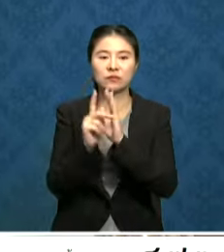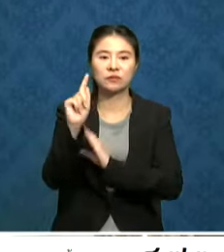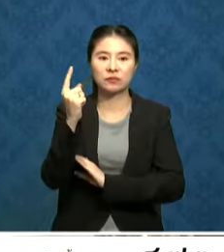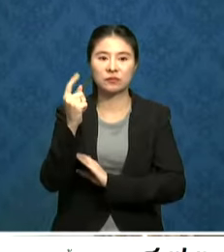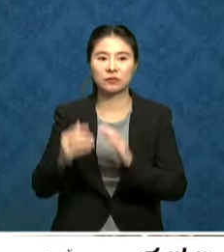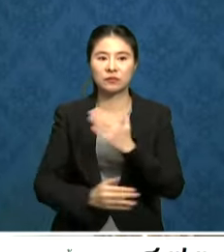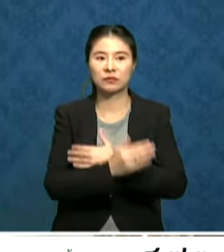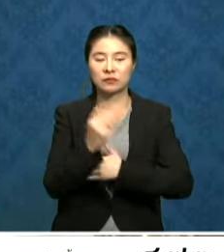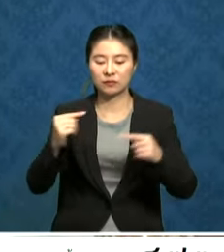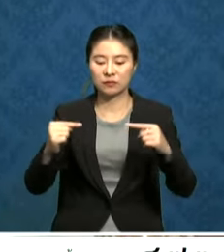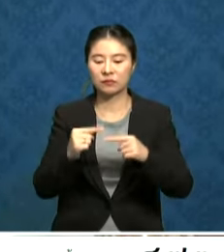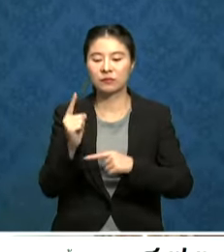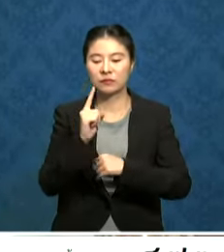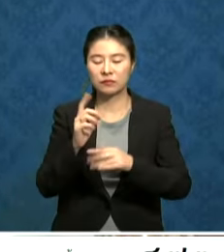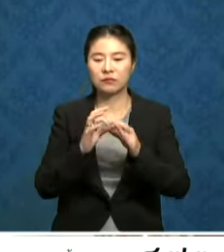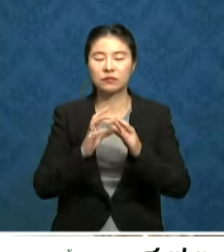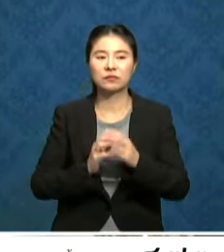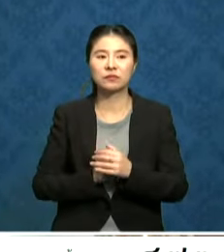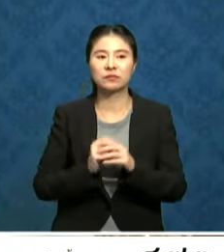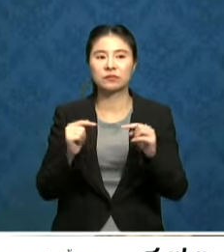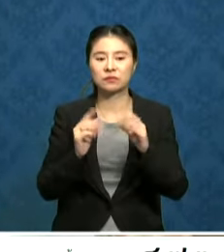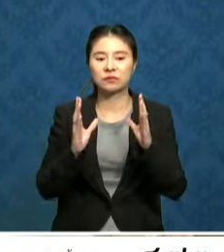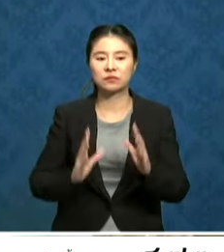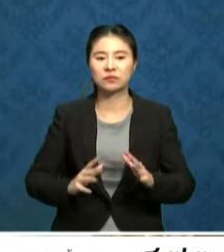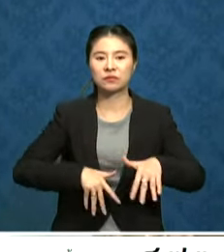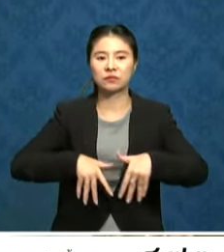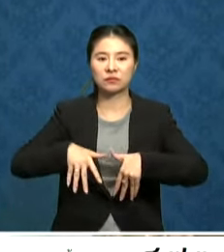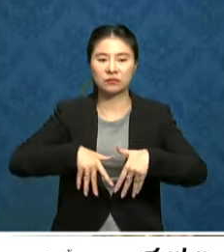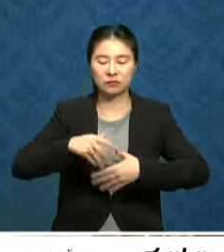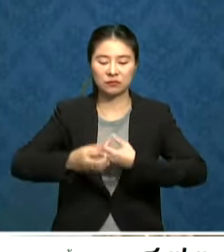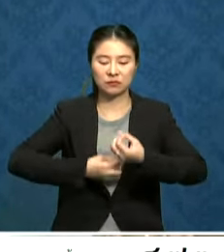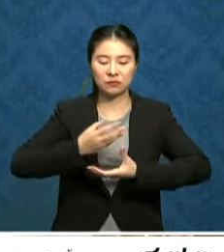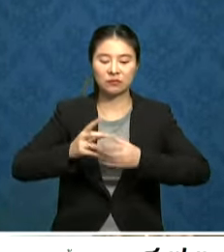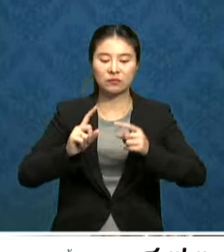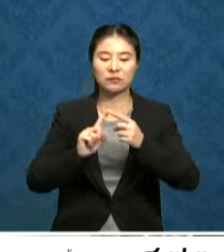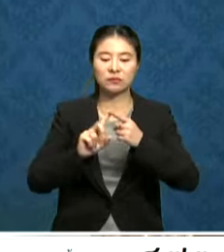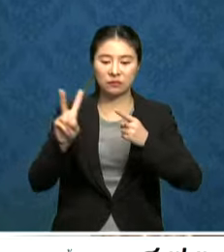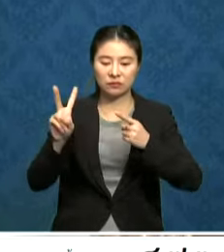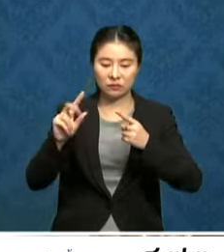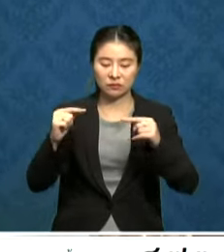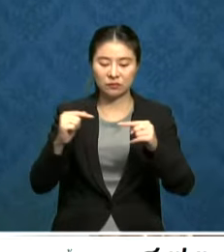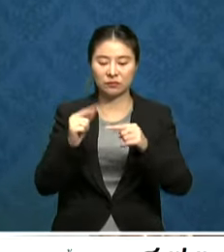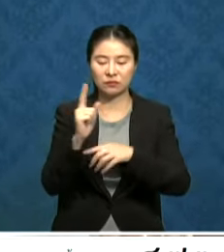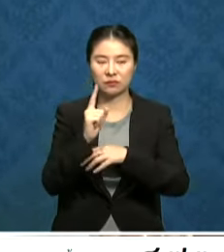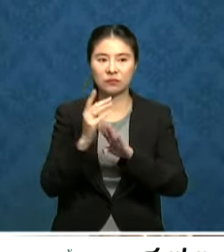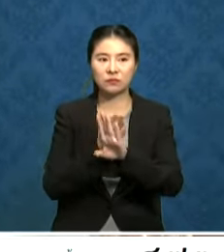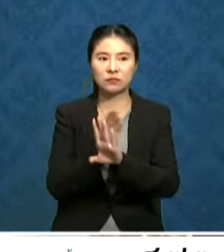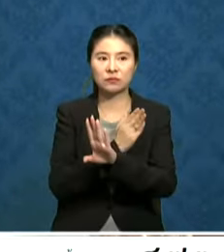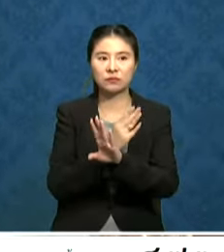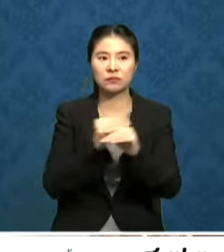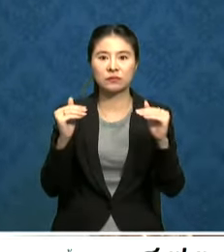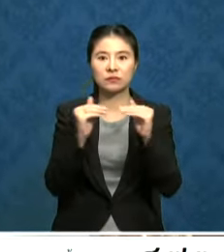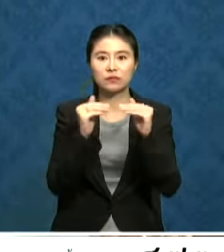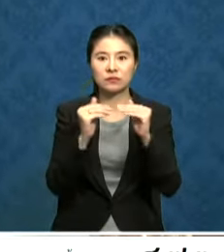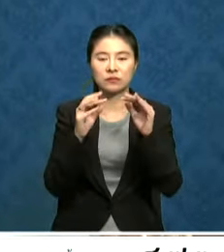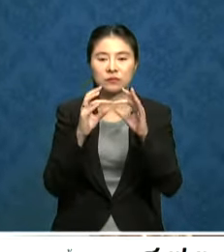โอกาสที่เราจะมีรัฐธรรมนูญฉบับประชาชนค่ะและประการที่ 2ค่ะการตั้งต้นก่อนว่าสิทธิ์ในการที่